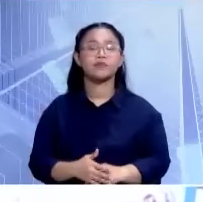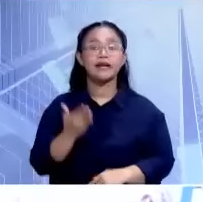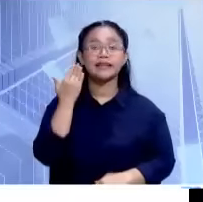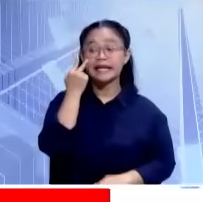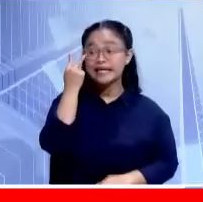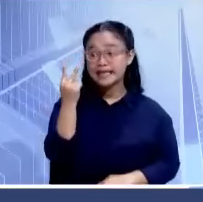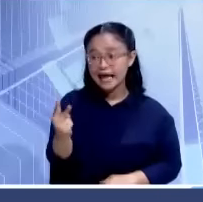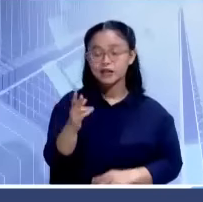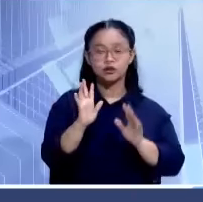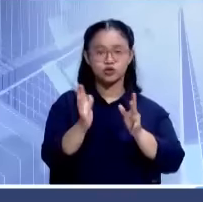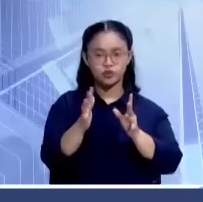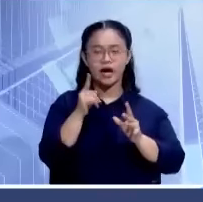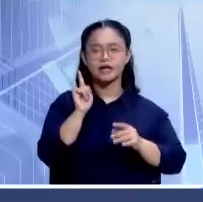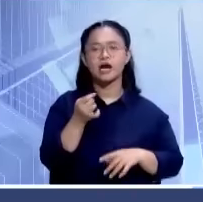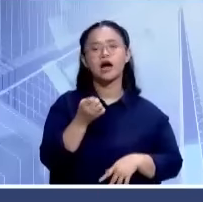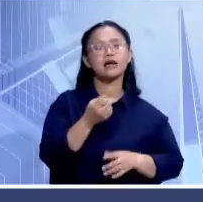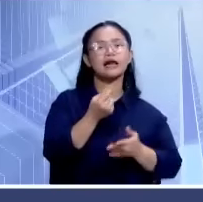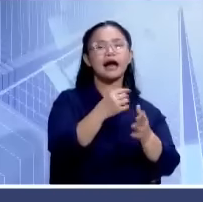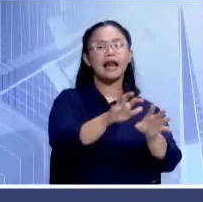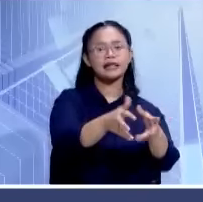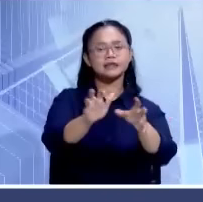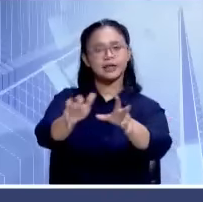di beberapa kelas,